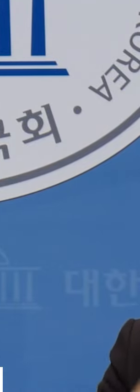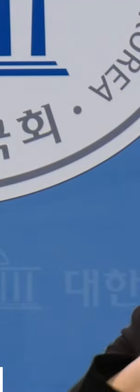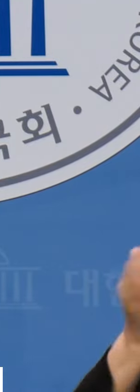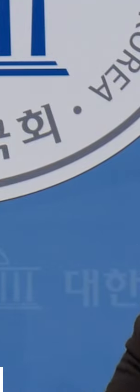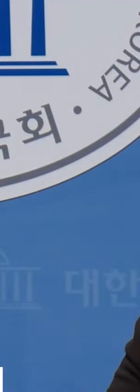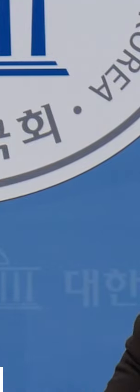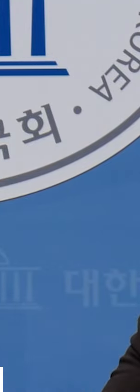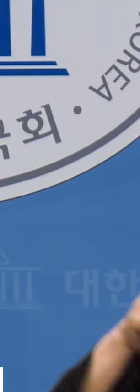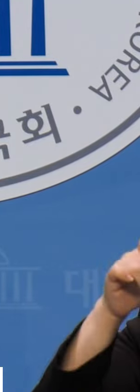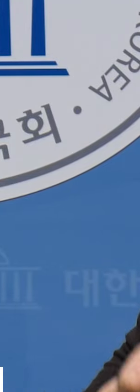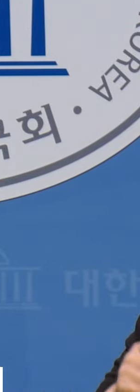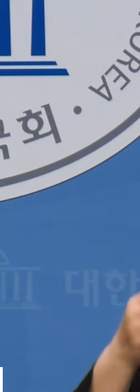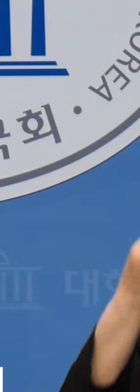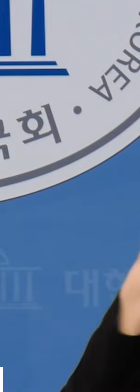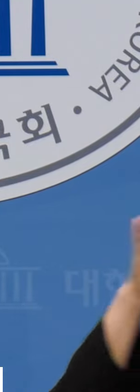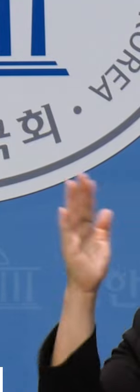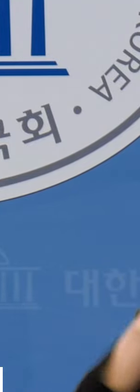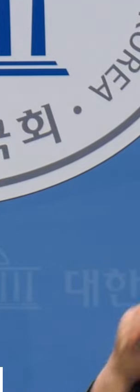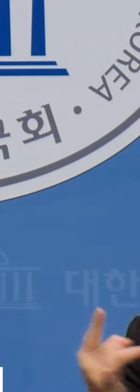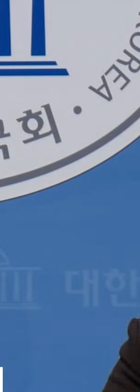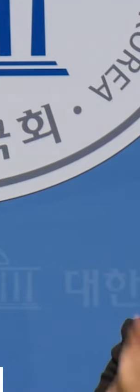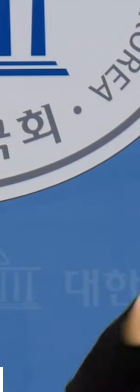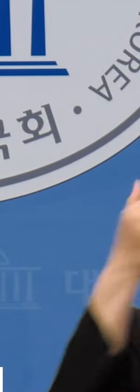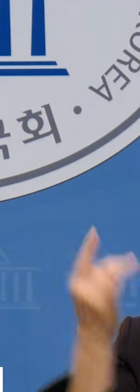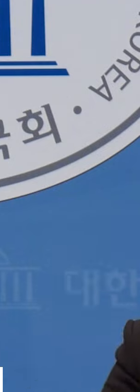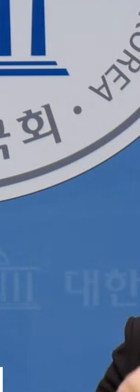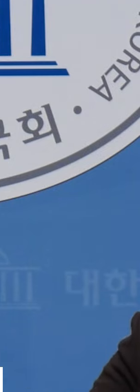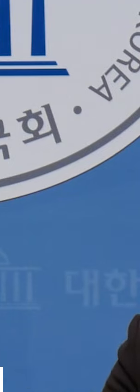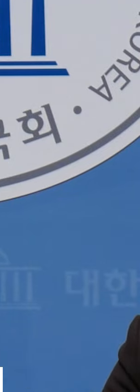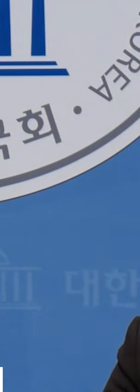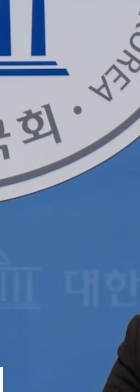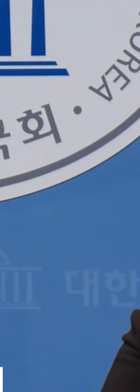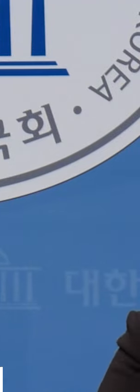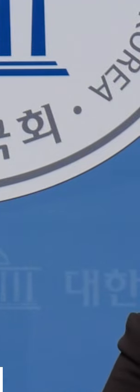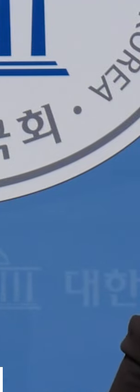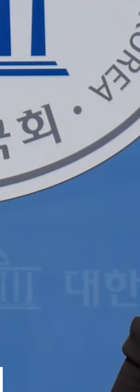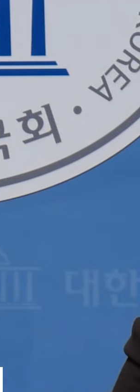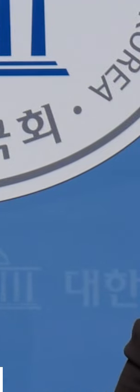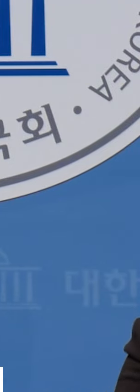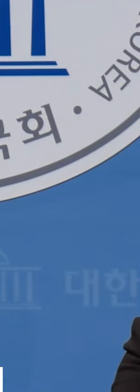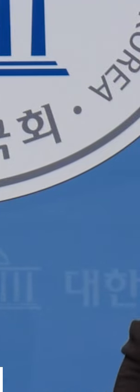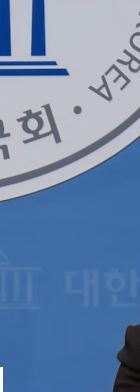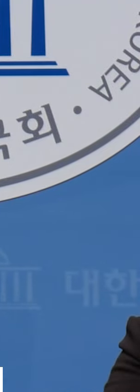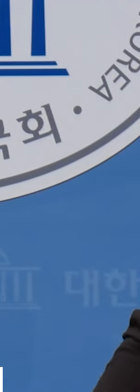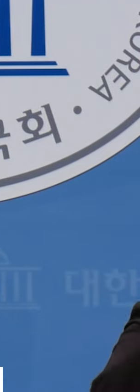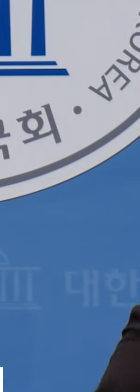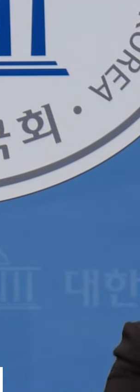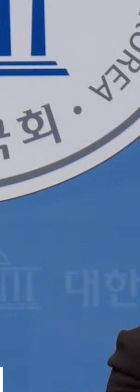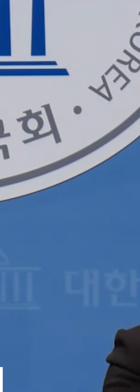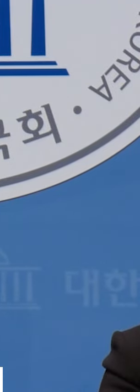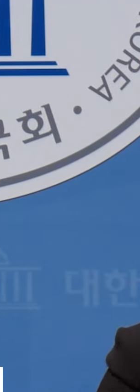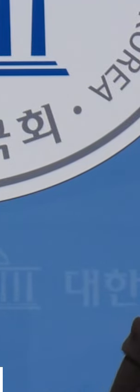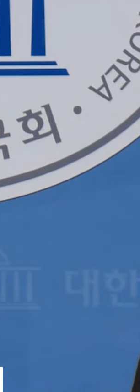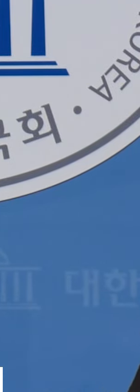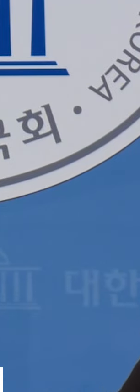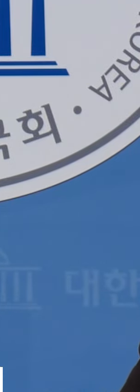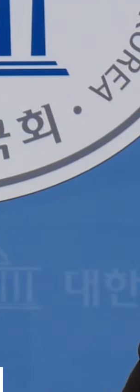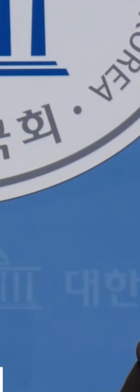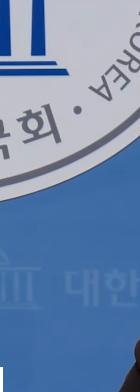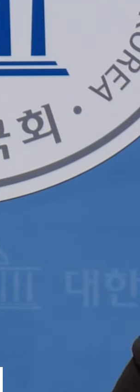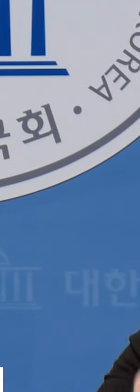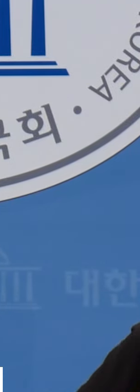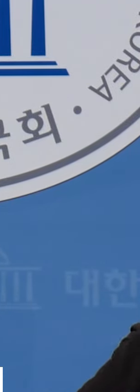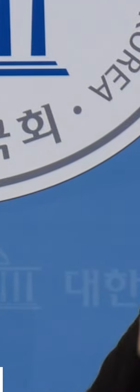청년위원회는 윤석열 대통령과 오세훈 시장에게 강력하게 촉구합니다. 제발 눈을 뜨고 역사를 바로